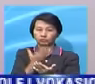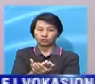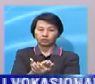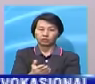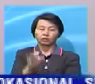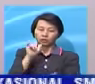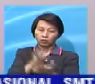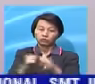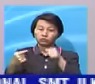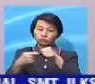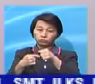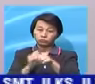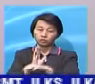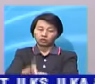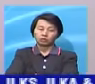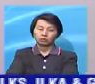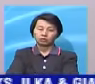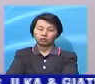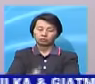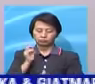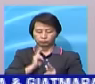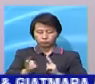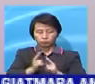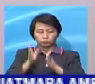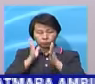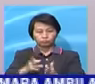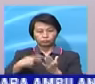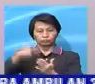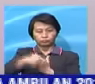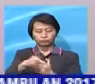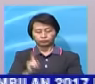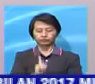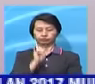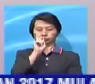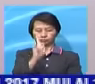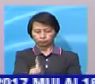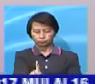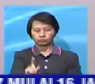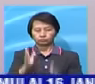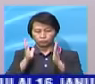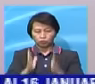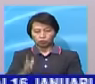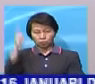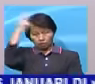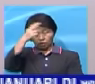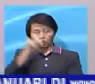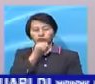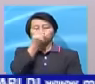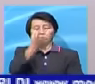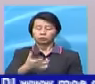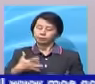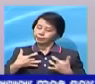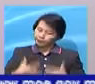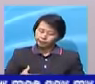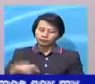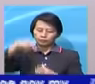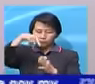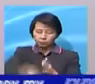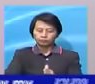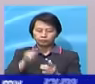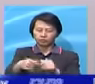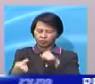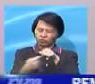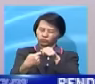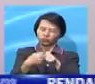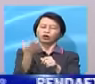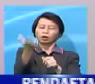Satu, tuduhan melampau. Salah seorang urusetia program berkenaan tampil mewakili para jemaah haji meluahkan kekecewaan yang mendalam terhadap